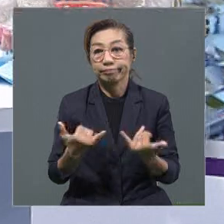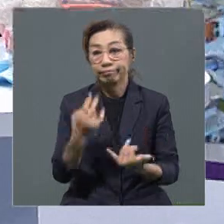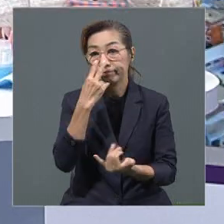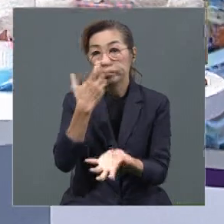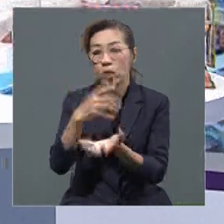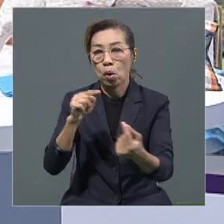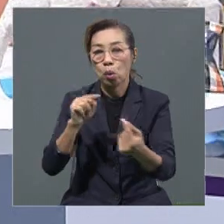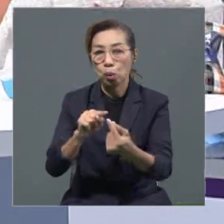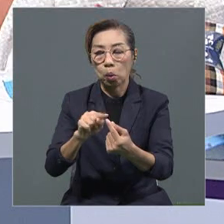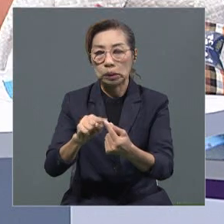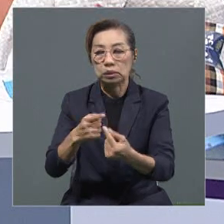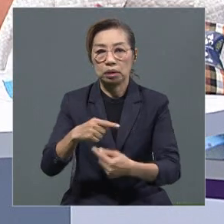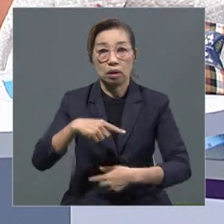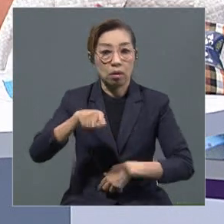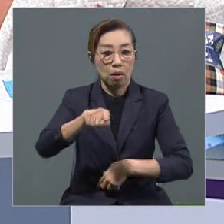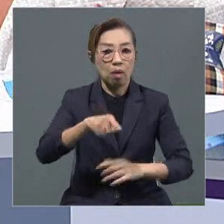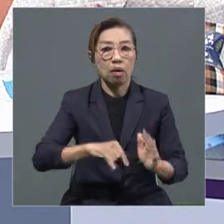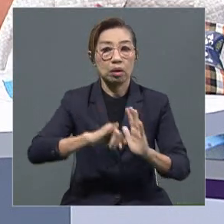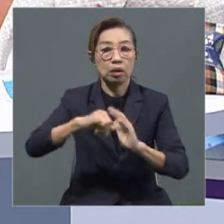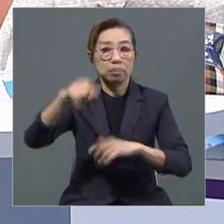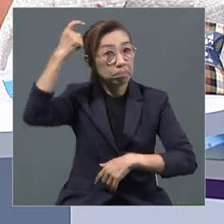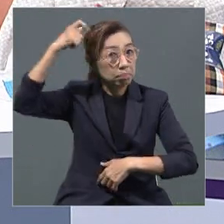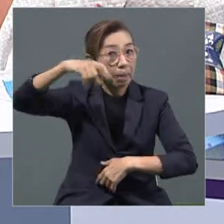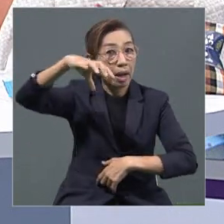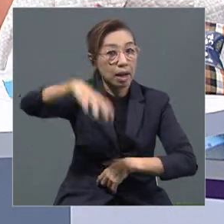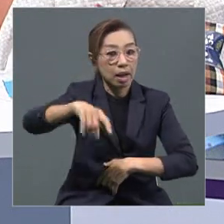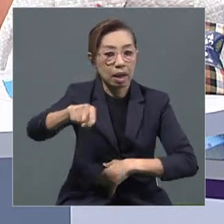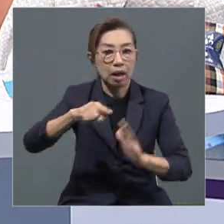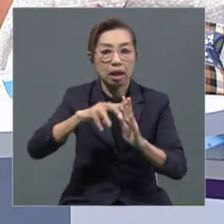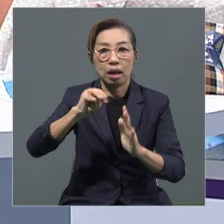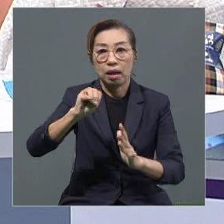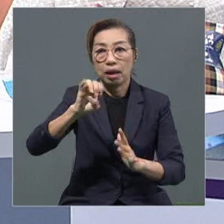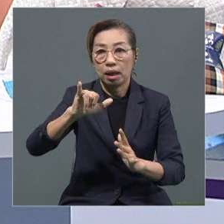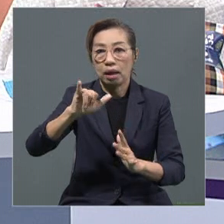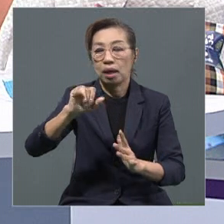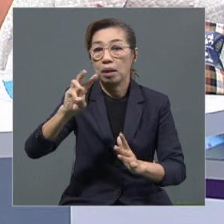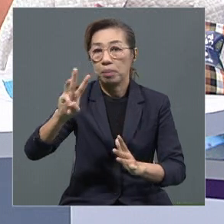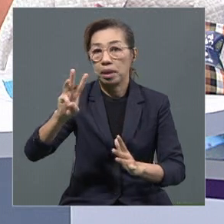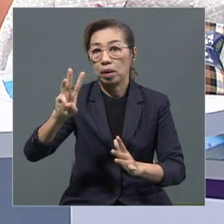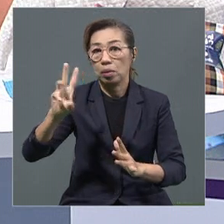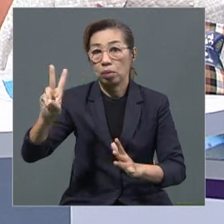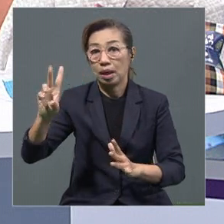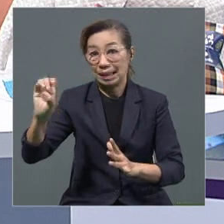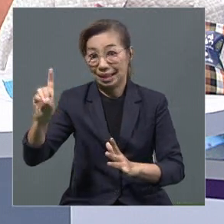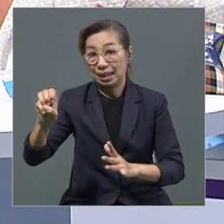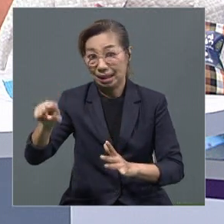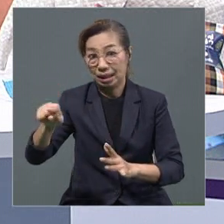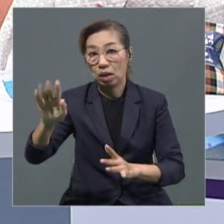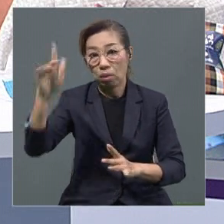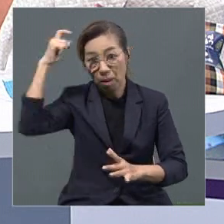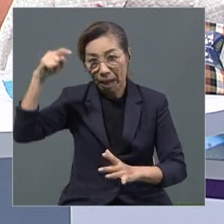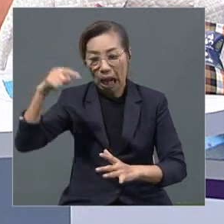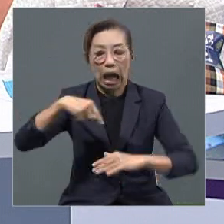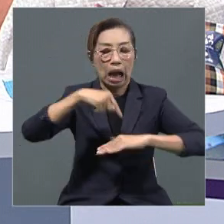สถานการณ์ความไม่สงบในฝั่งจังหวัดเมียวดีของประเทศเมียนมานะครับทีนี้ว่าอยู่ตรงข้ามกับอำเภอแม่สอดจังหวัดตากของประเทศเร